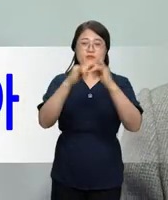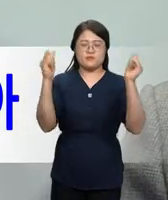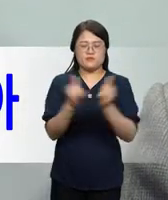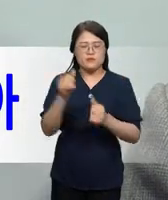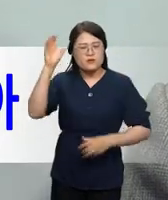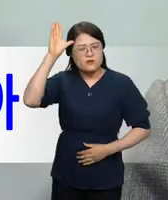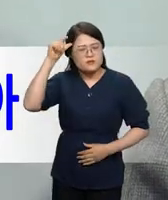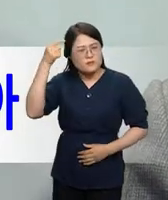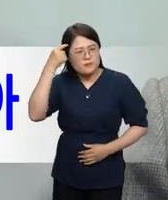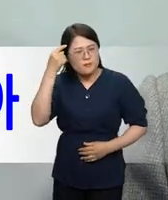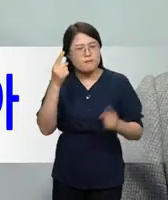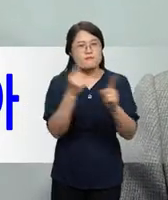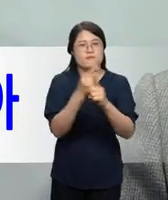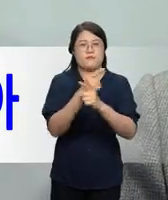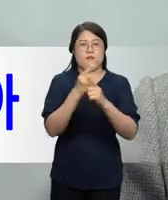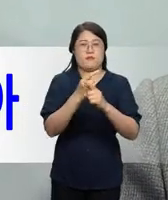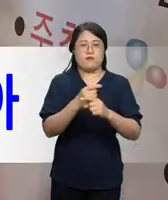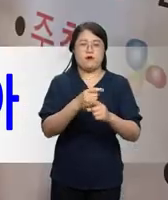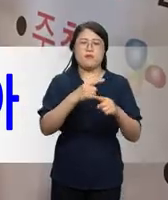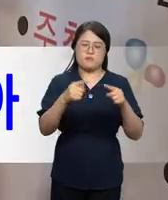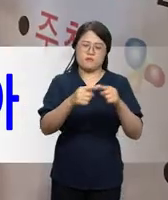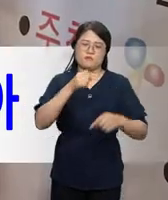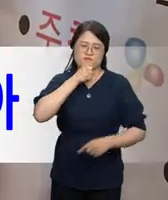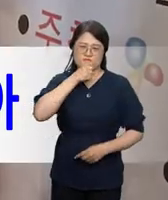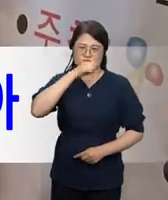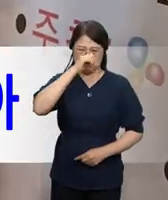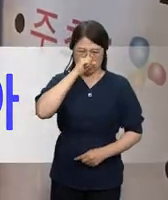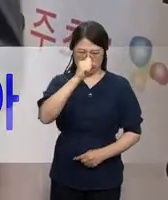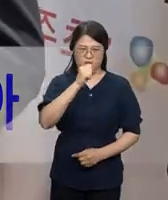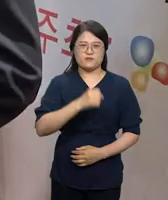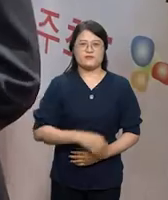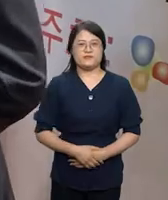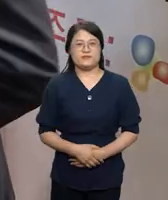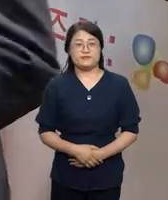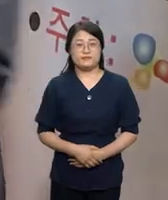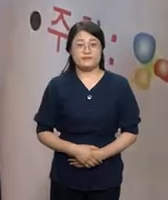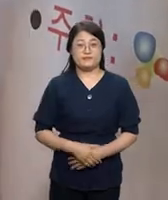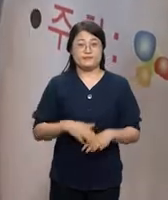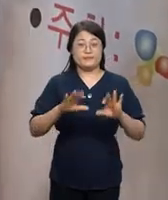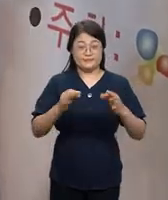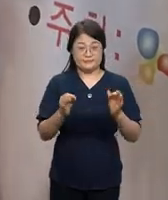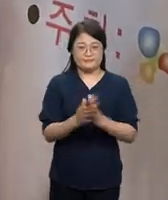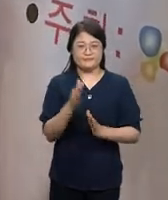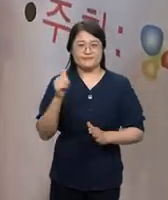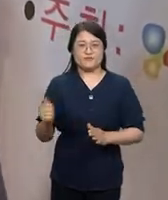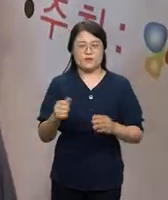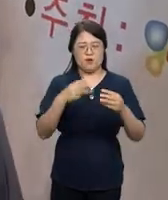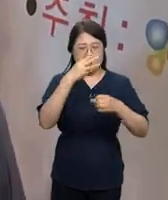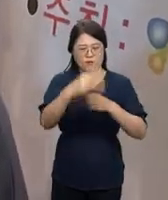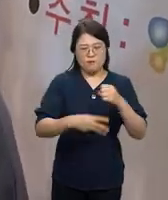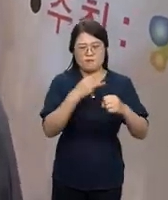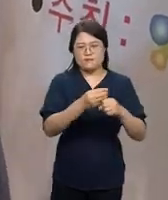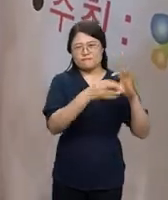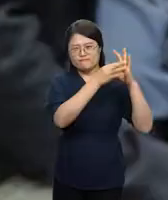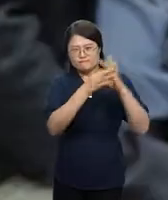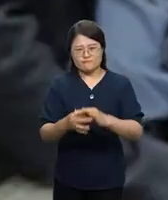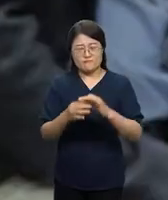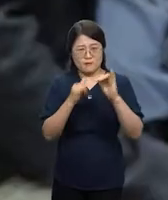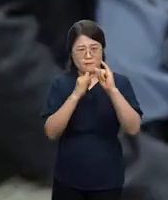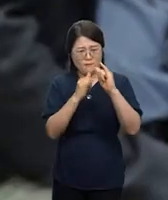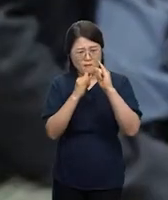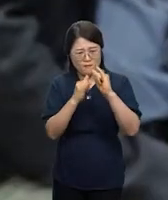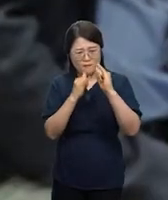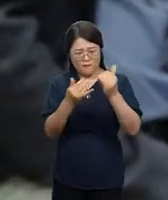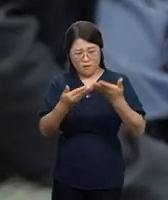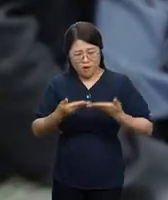개선 등에서 높은 평가를 받은 것으로 알려졌습니다. 김상돈 시장은 3년 연속 지방정치대상을